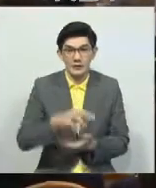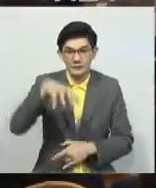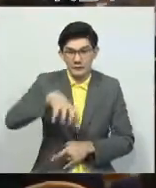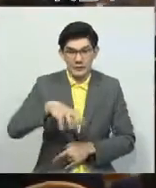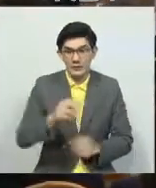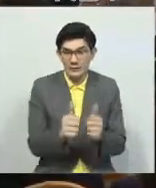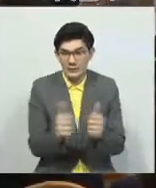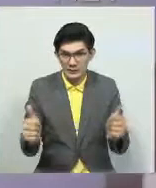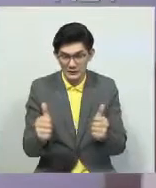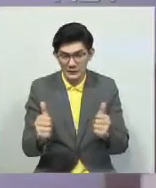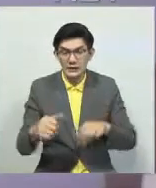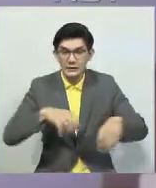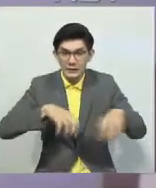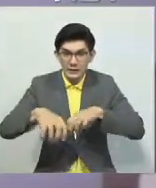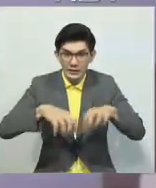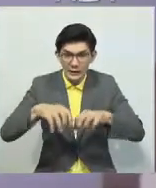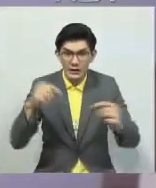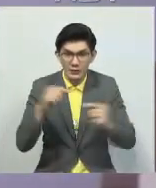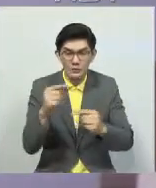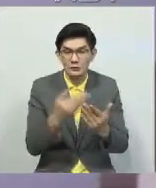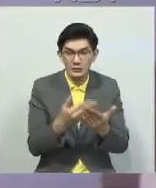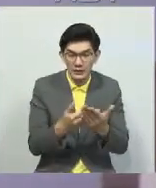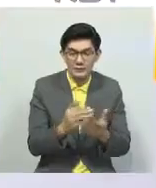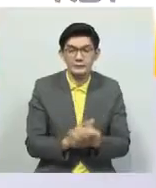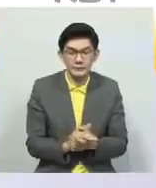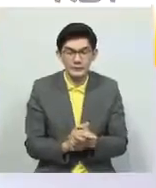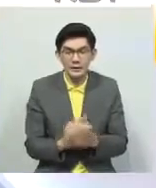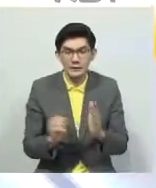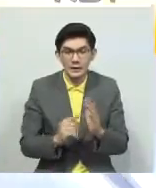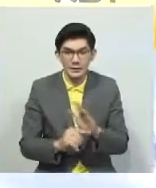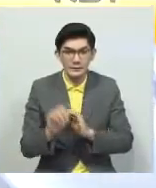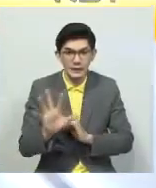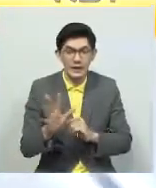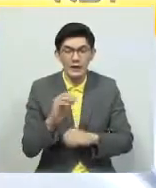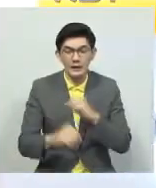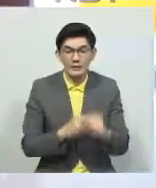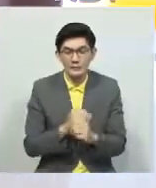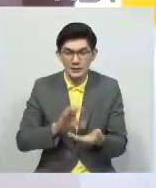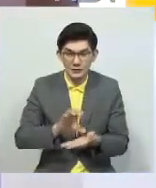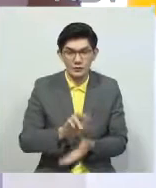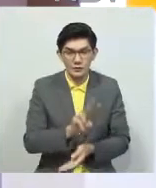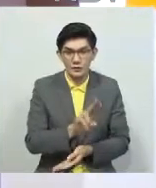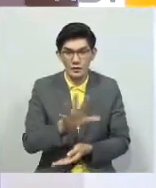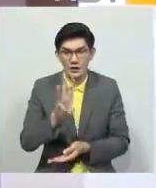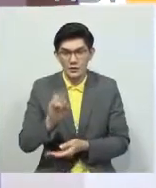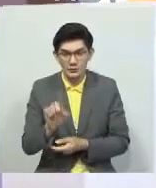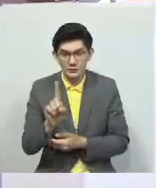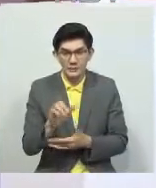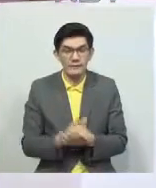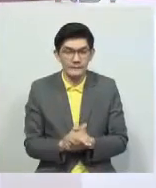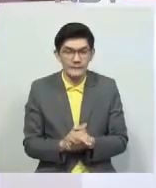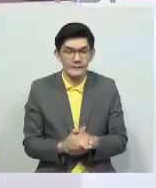ที่มีความเป็นเลิศในด้านการบริหารจัดการด้านการเงินการคลังครั้งที่5ประจำปีงบประมาณ